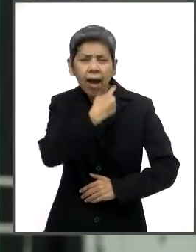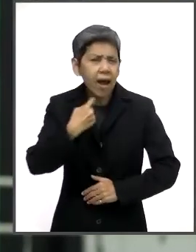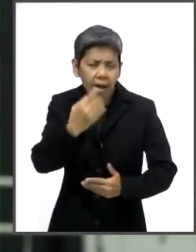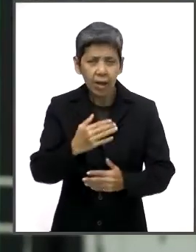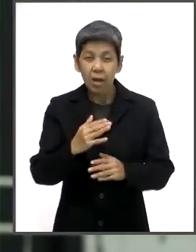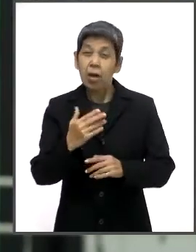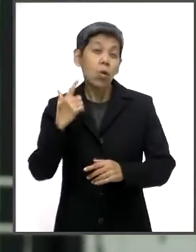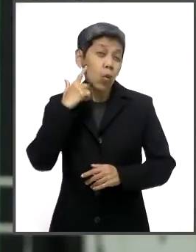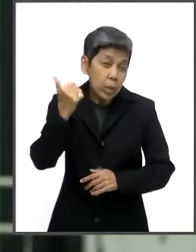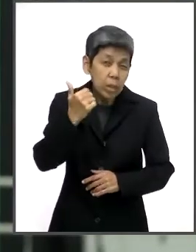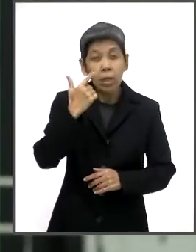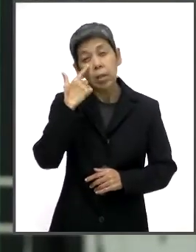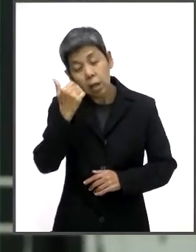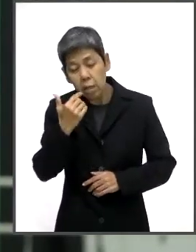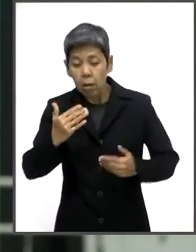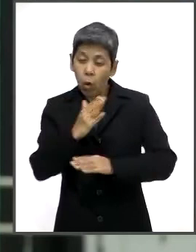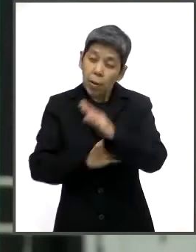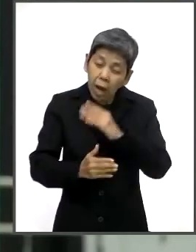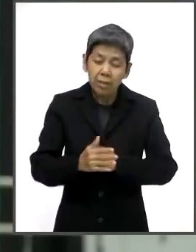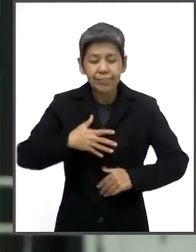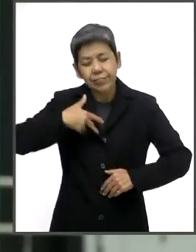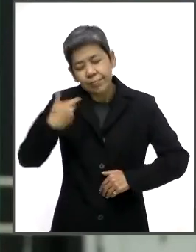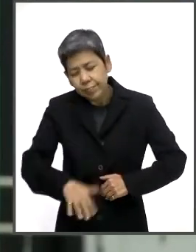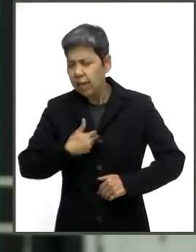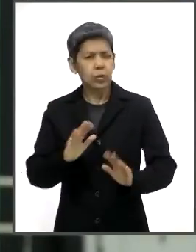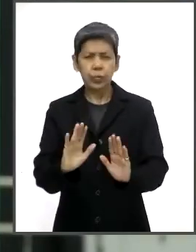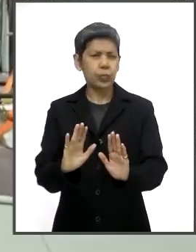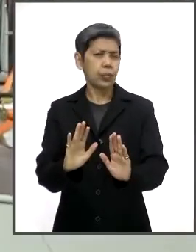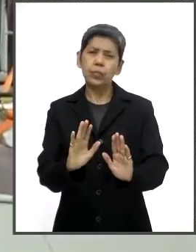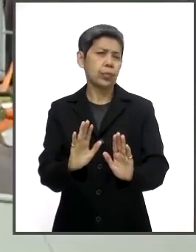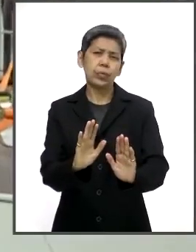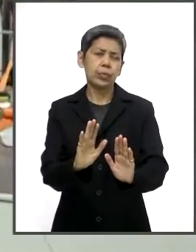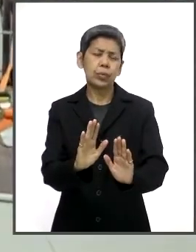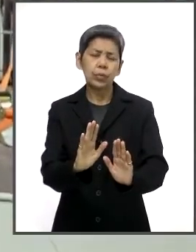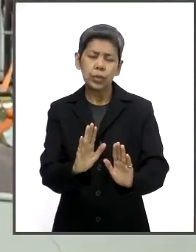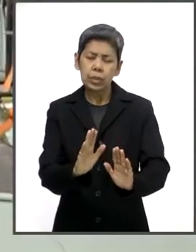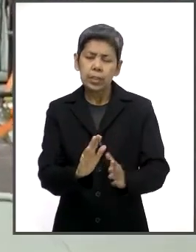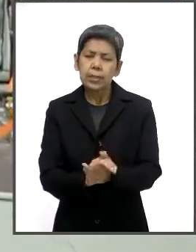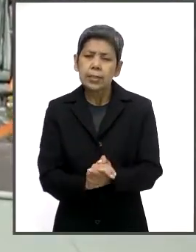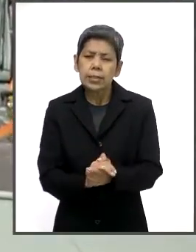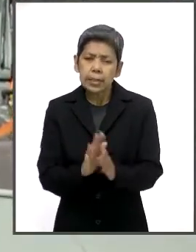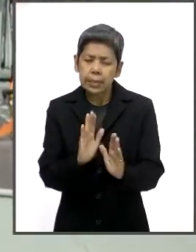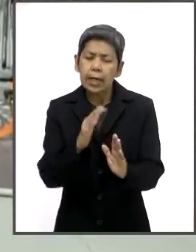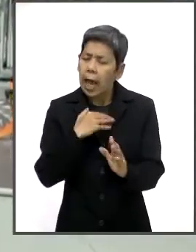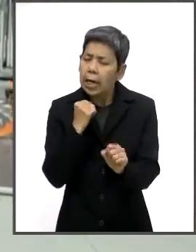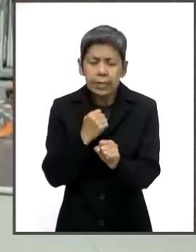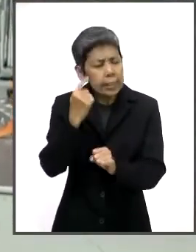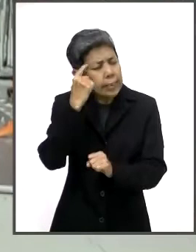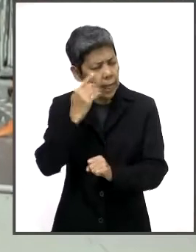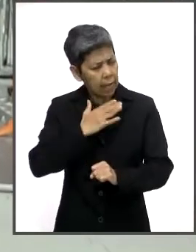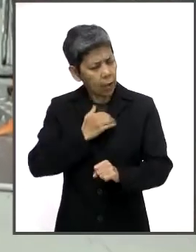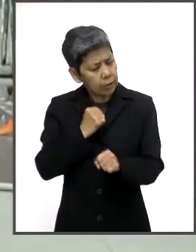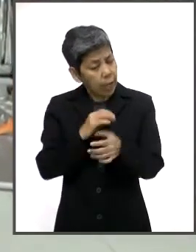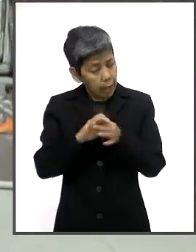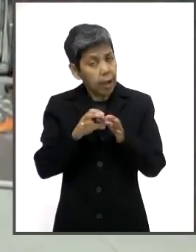ามที่เป็นคนปกติหรือว่าเป็นคนพิการที่รู้สึกท้อแท้อยากจะมีอะไรทำนะขั้นแรกอยากจะมีอะไรทำถามตัวเ